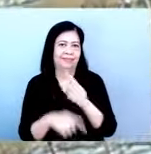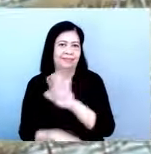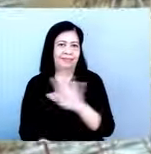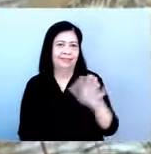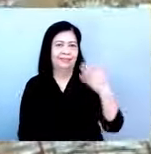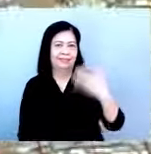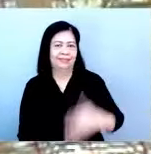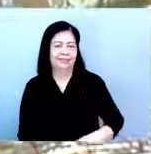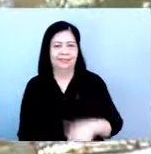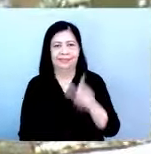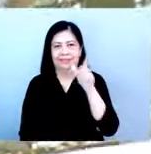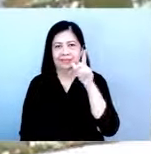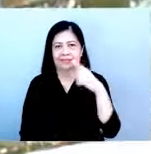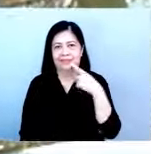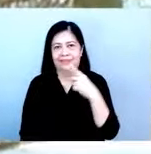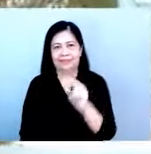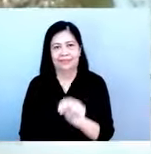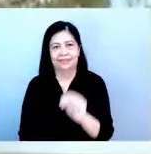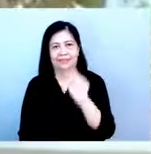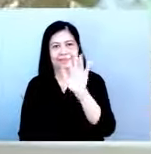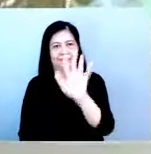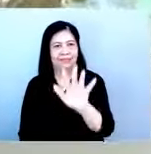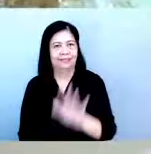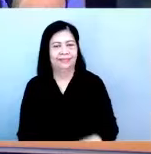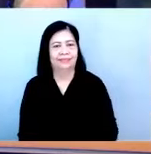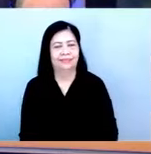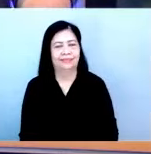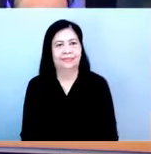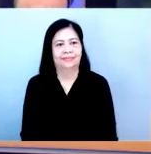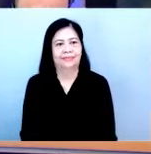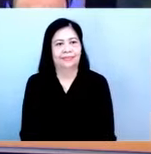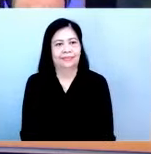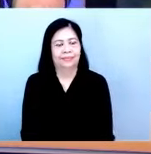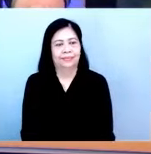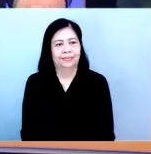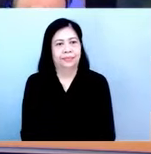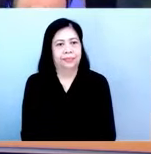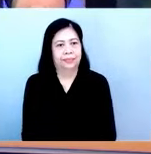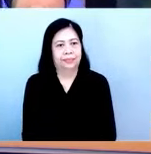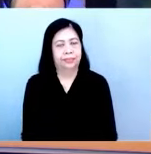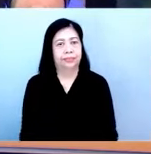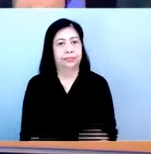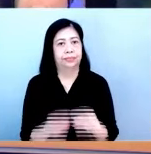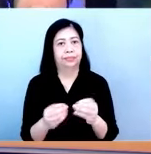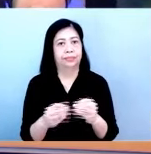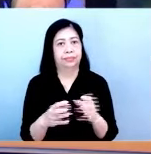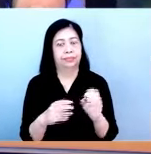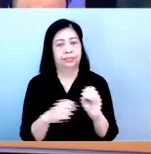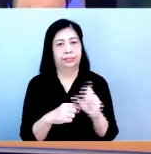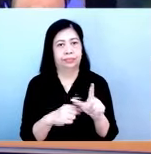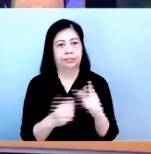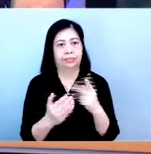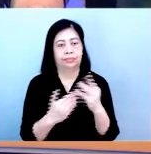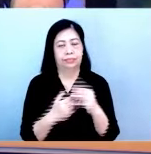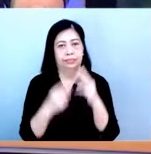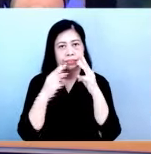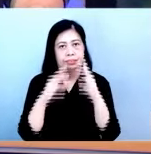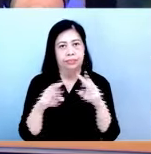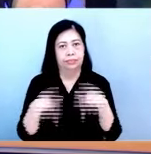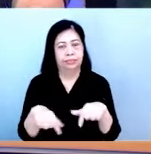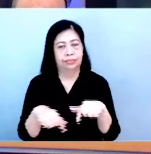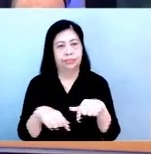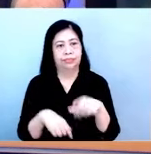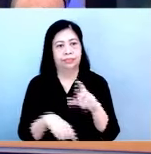frontline, Laila Pangilinan, News 5. Mas marami pang orihinal na programa ang mapapanood sa